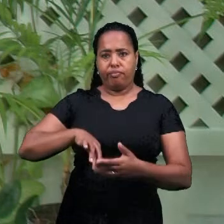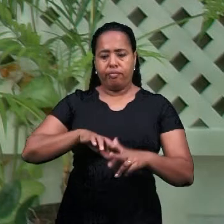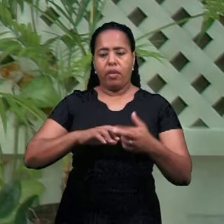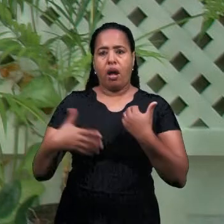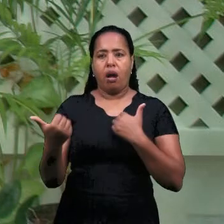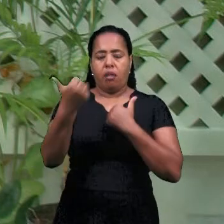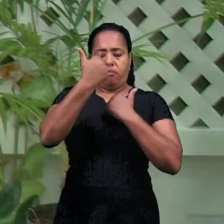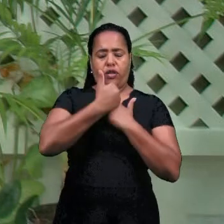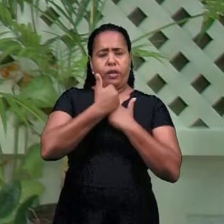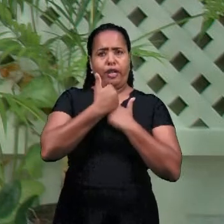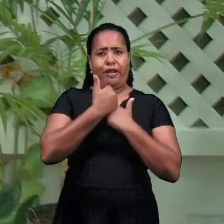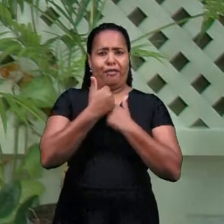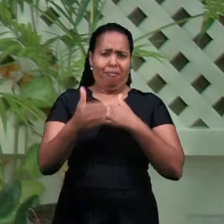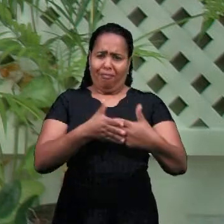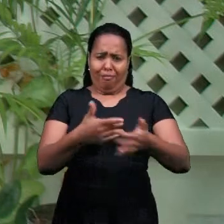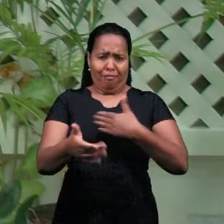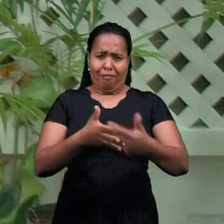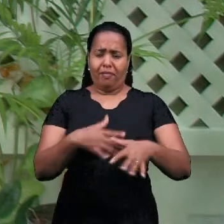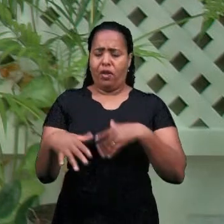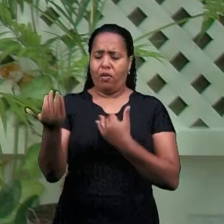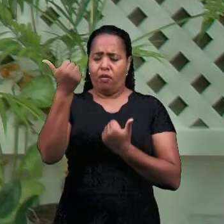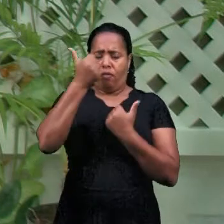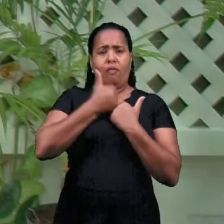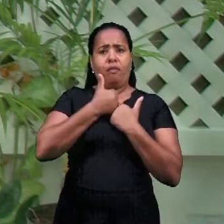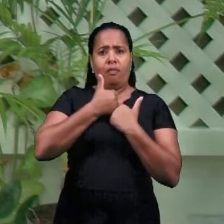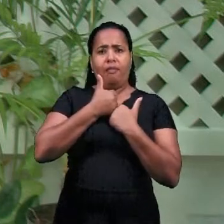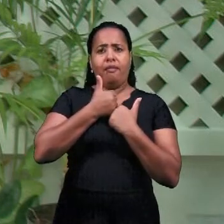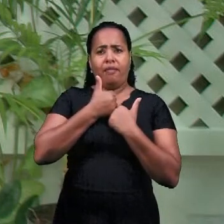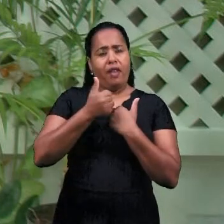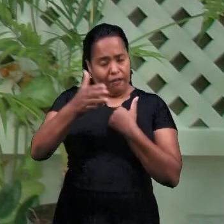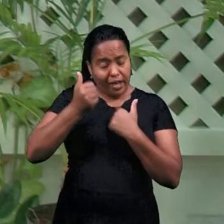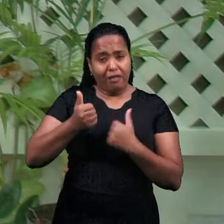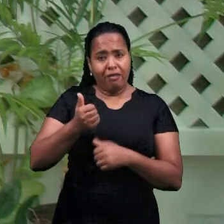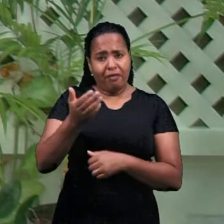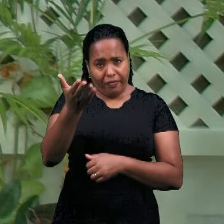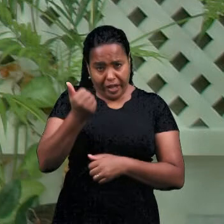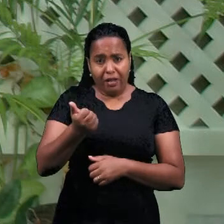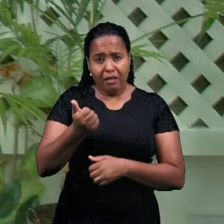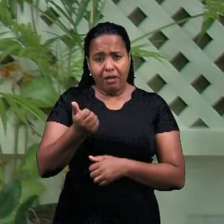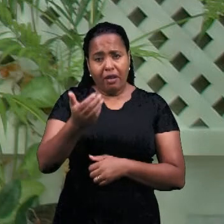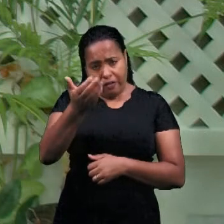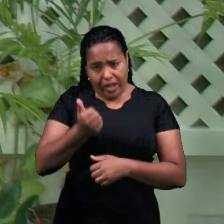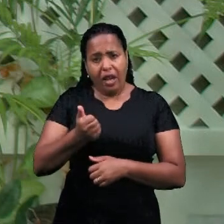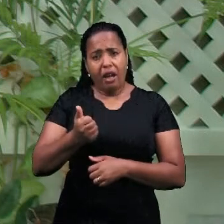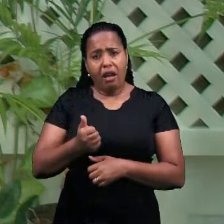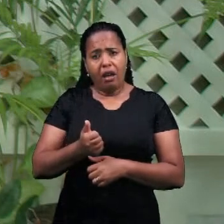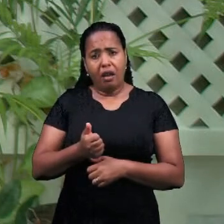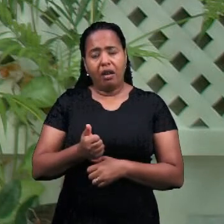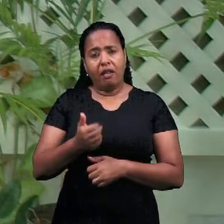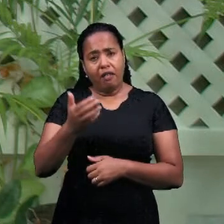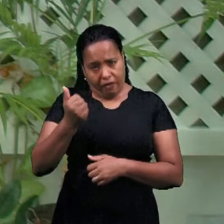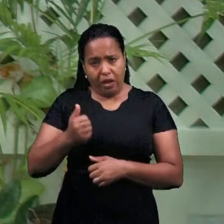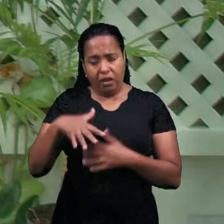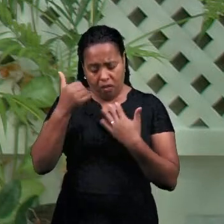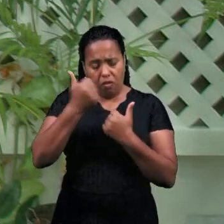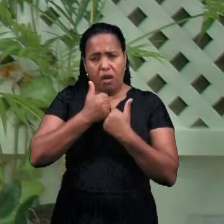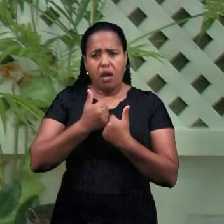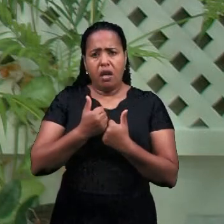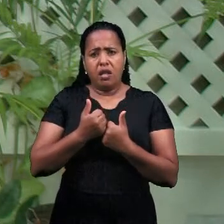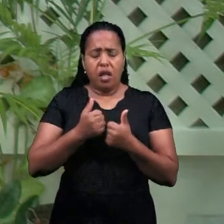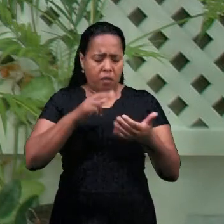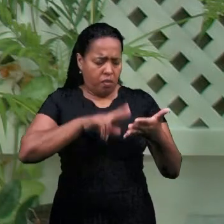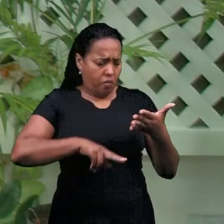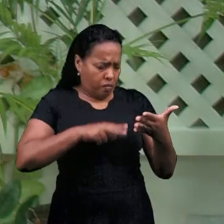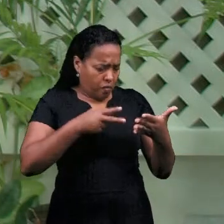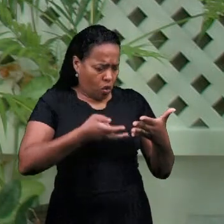place. Vous pouvez venir. Venez ici, envoyez. Ne faites pas une observation